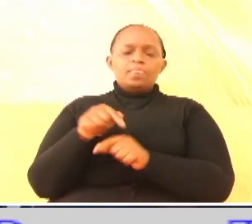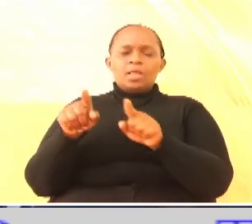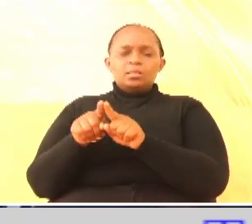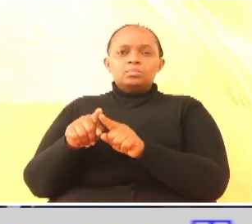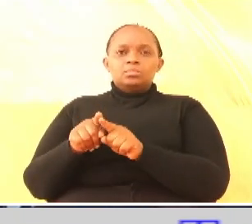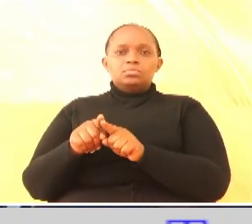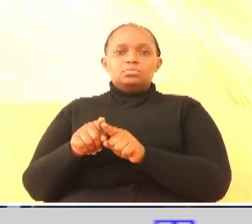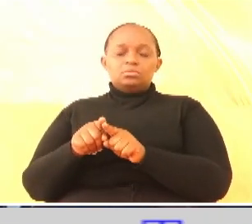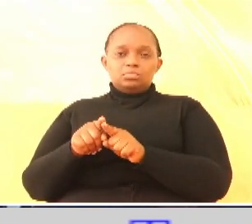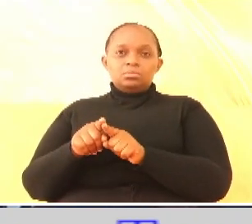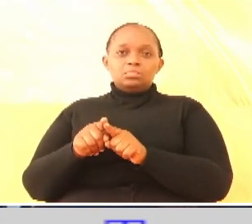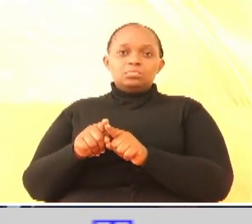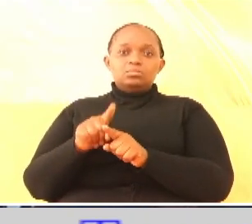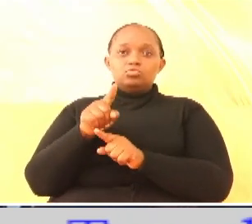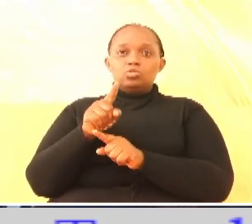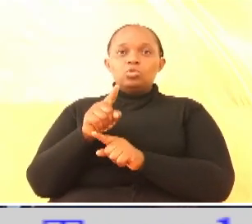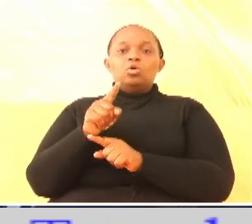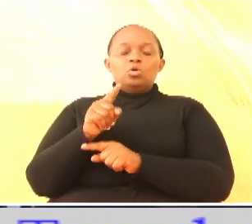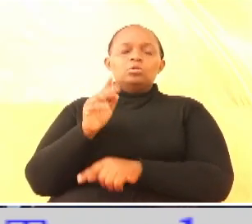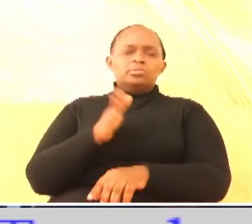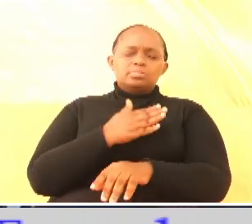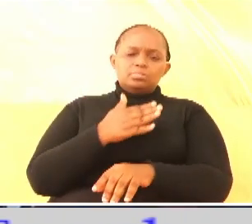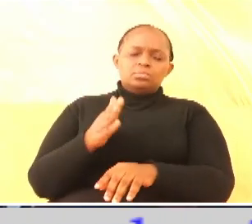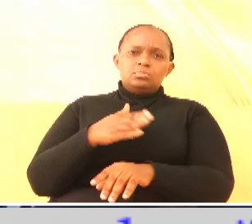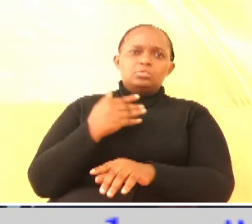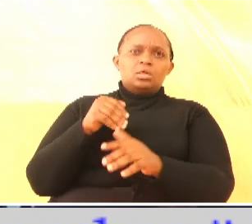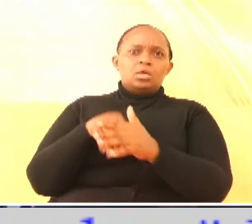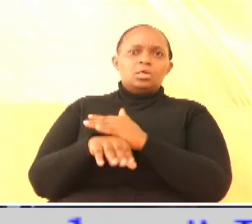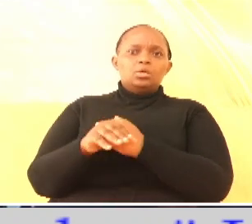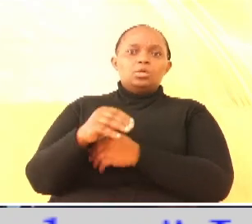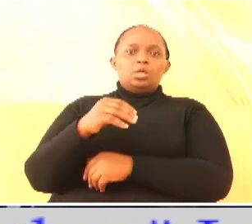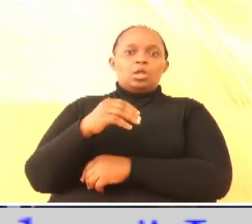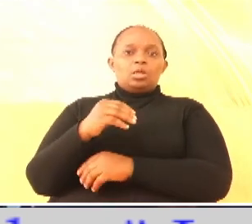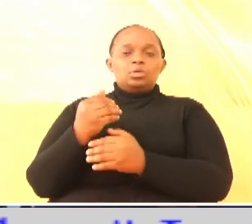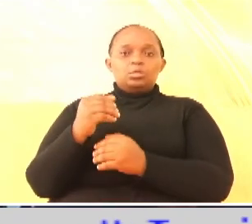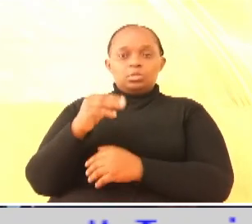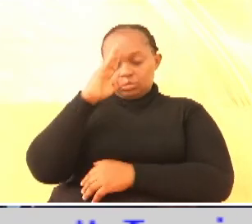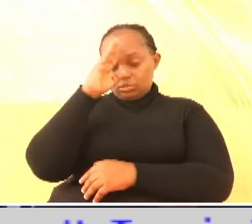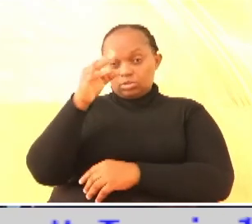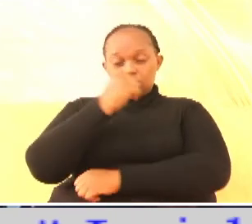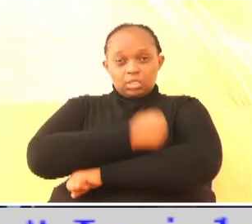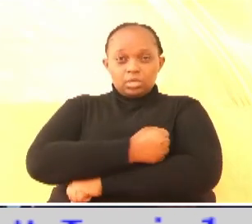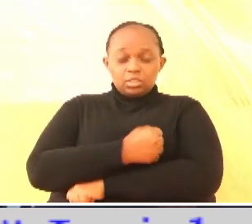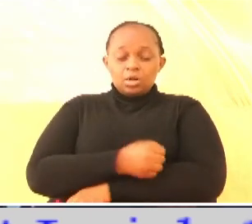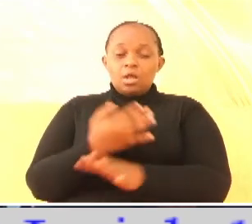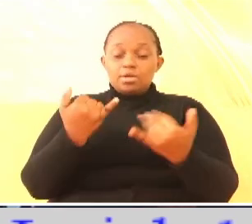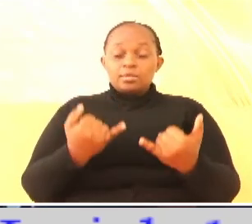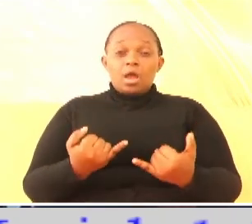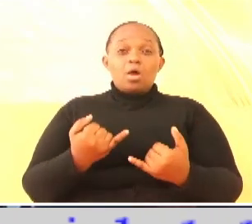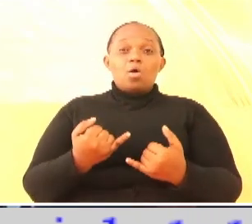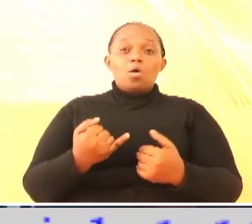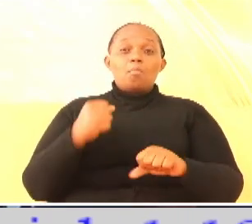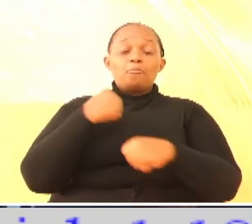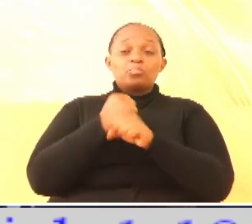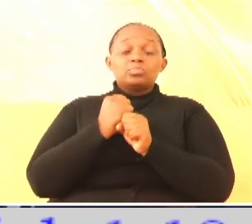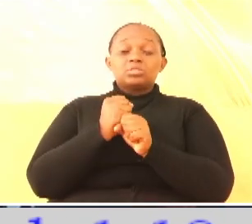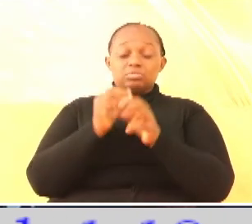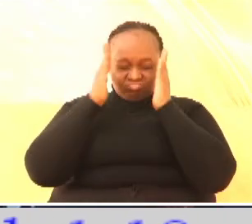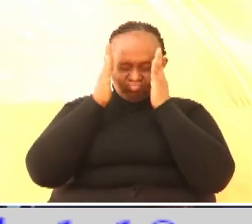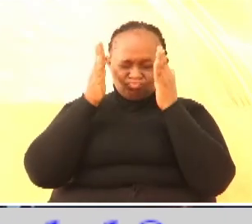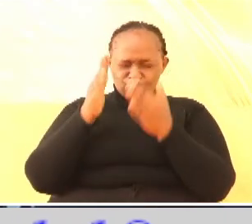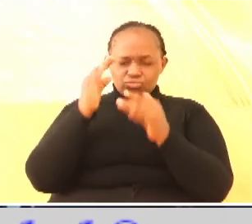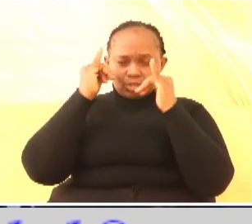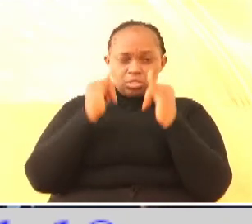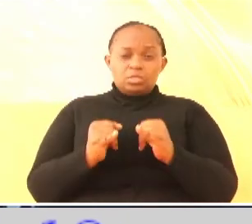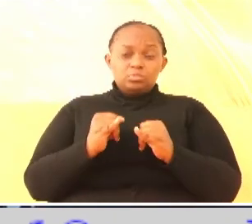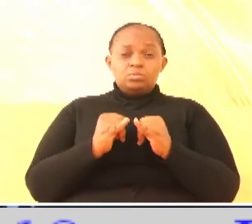jua. Ulikuwa mwalimu wa Sunday school, umekuwa deacon, umekuwa elder. Fanya upya kwa sababu Joshua chapter 24